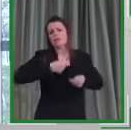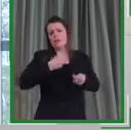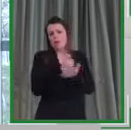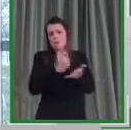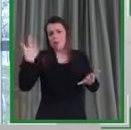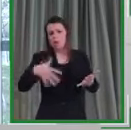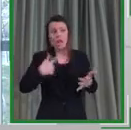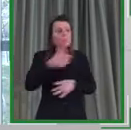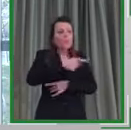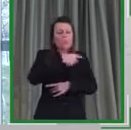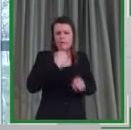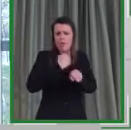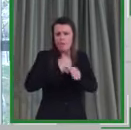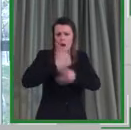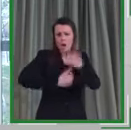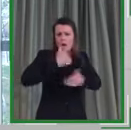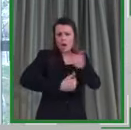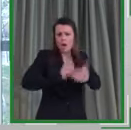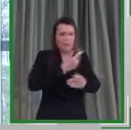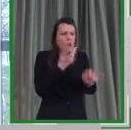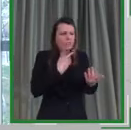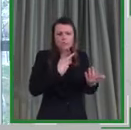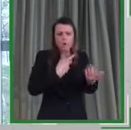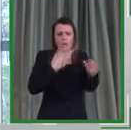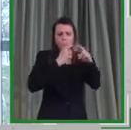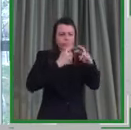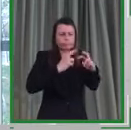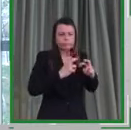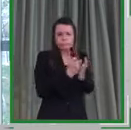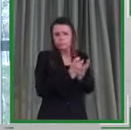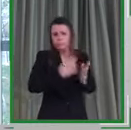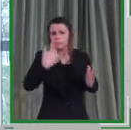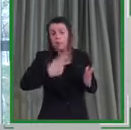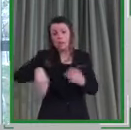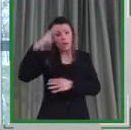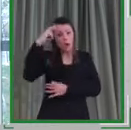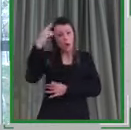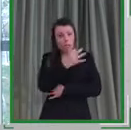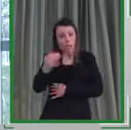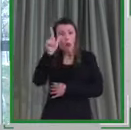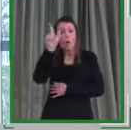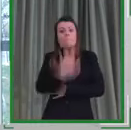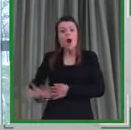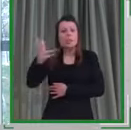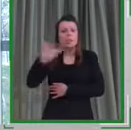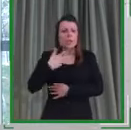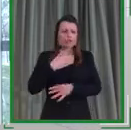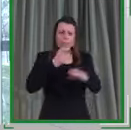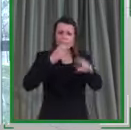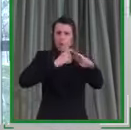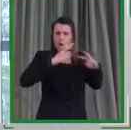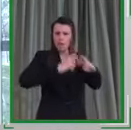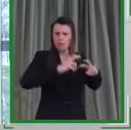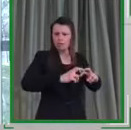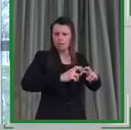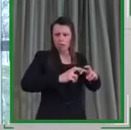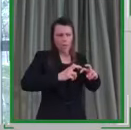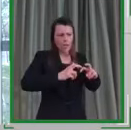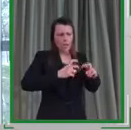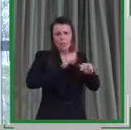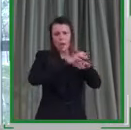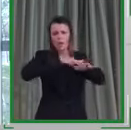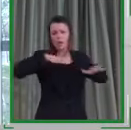ricordiamo che la lombardia è una delle regioni che ha la più fitta rete di ricerca un ringraziamento noi lo facciamo sempre